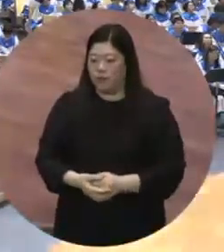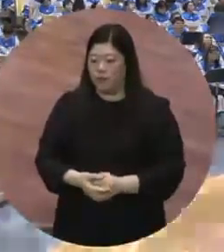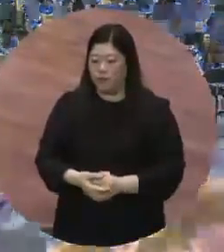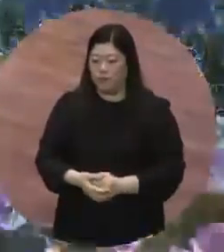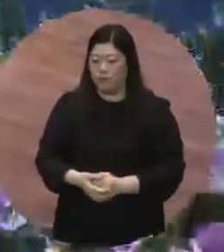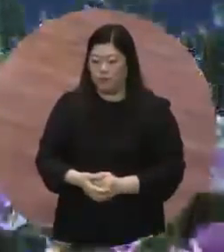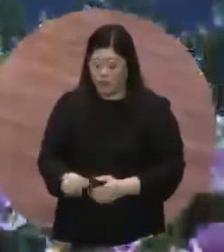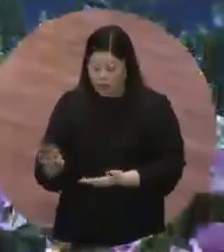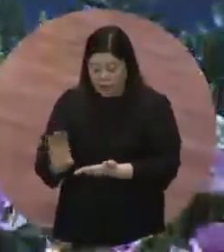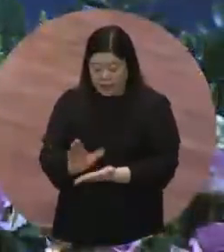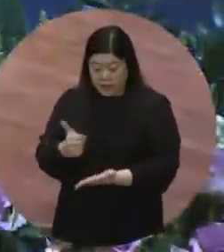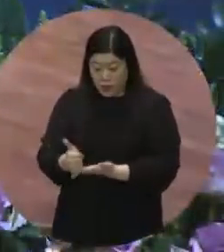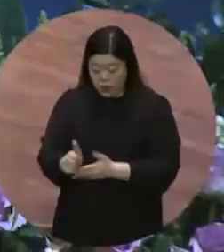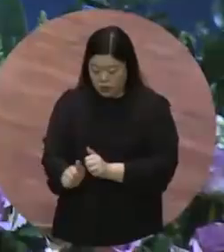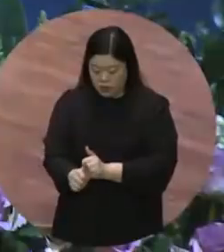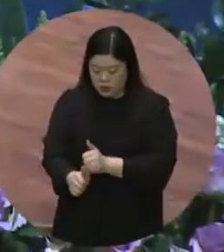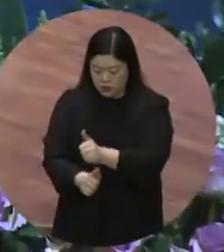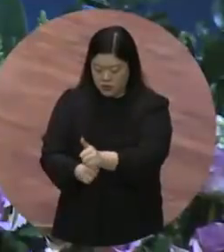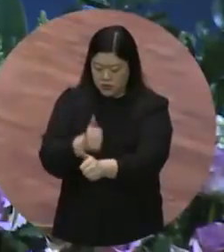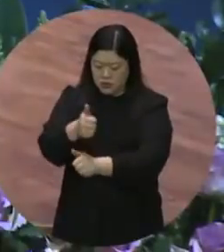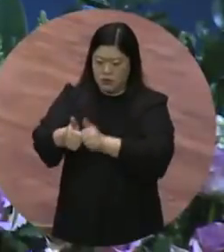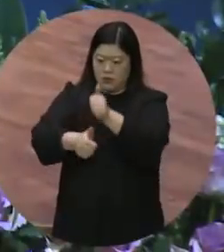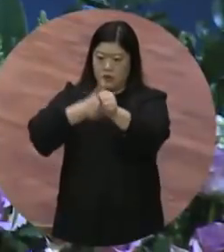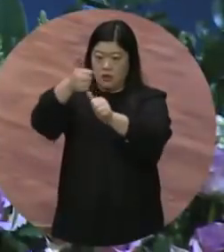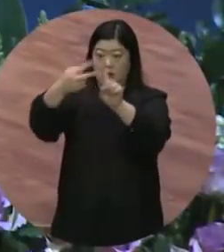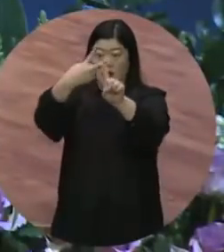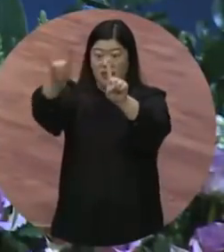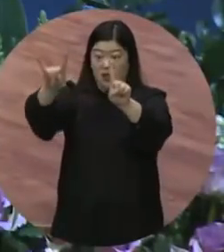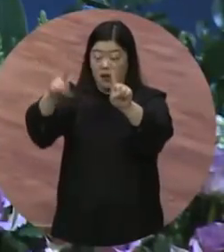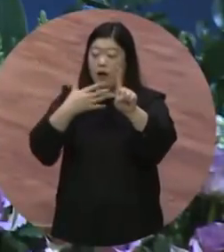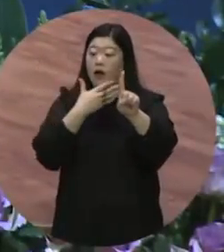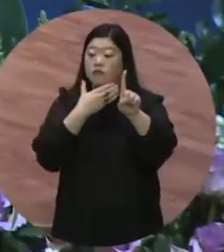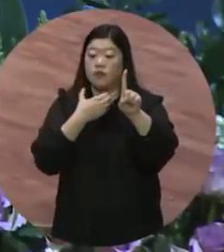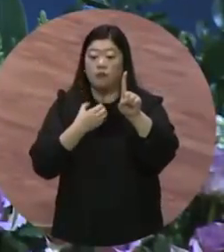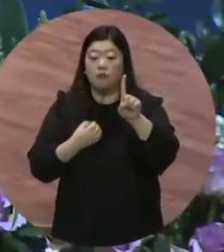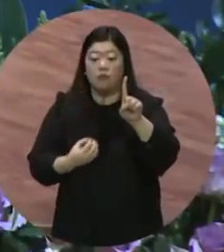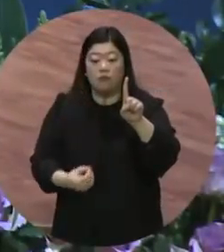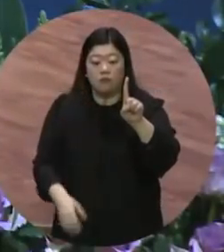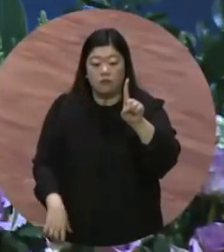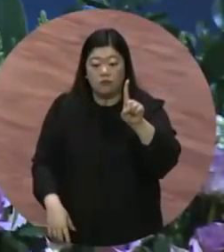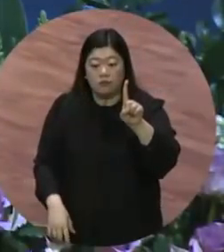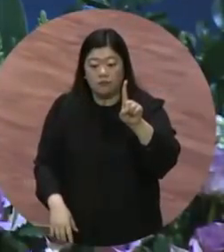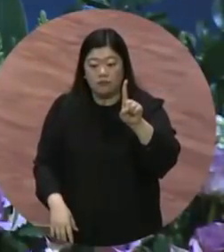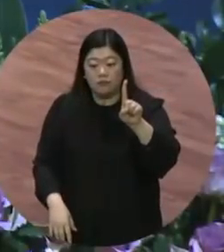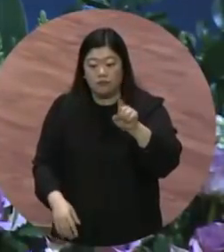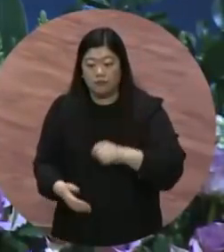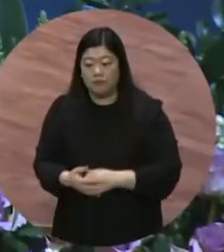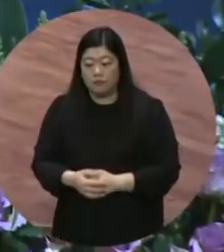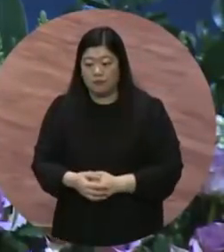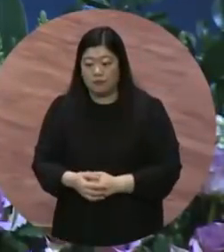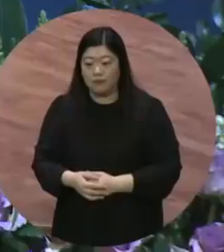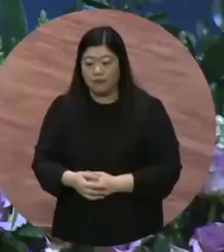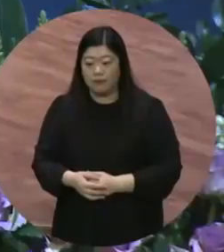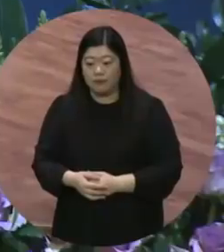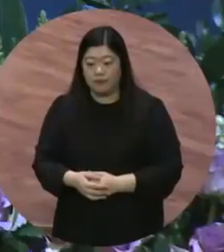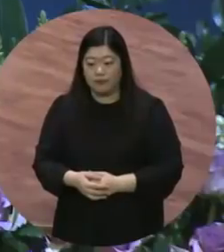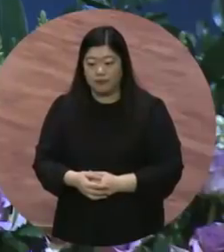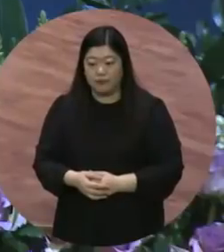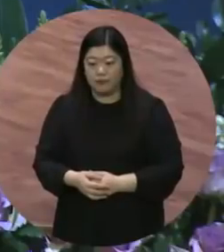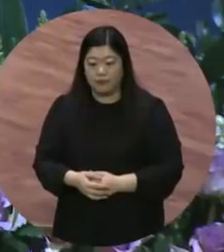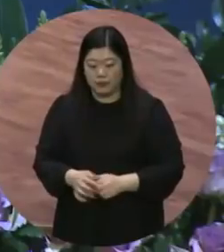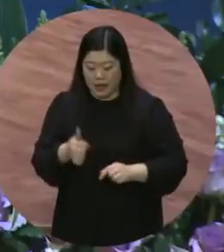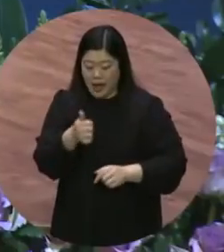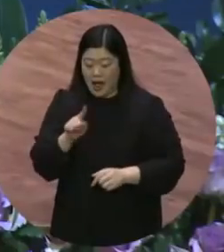그리스도의 첫 조상이 누구냐? 아브라함입니다. 하나님은 수천 년 전에 하란에서 가나안 땅으로